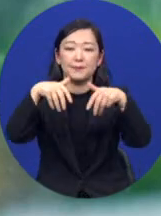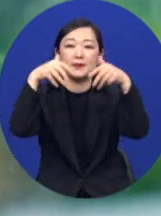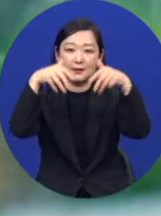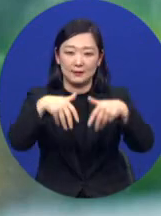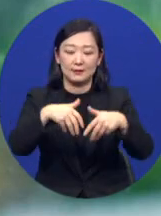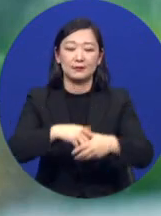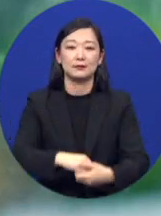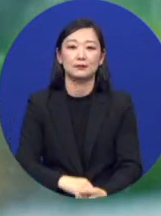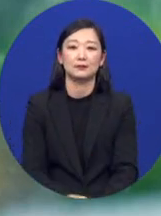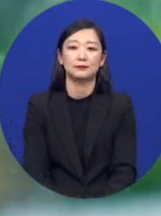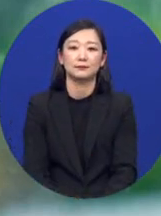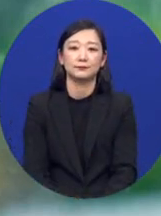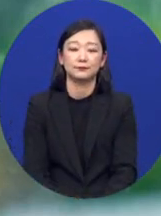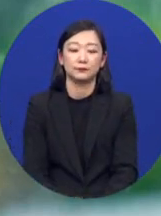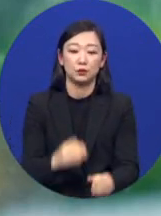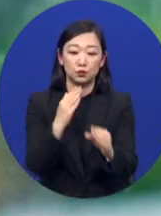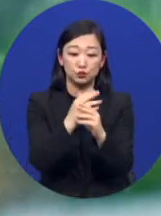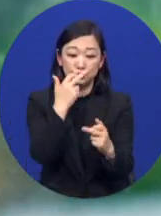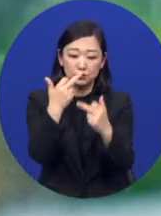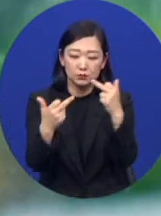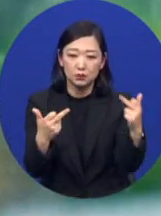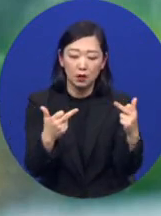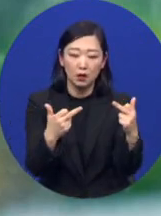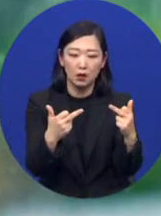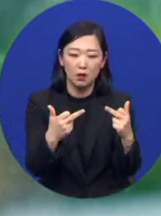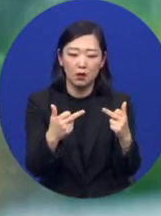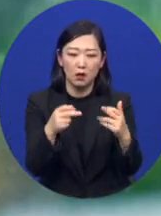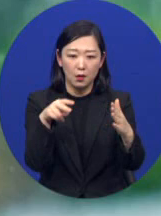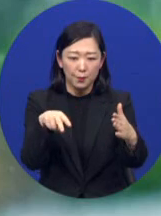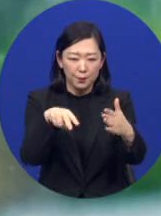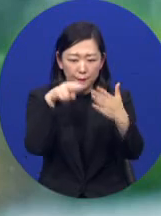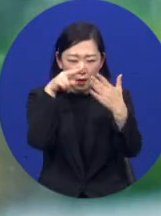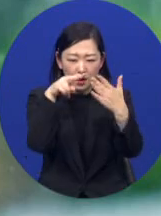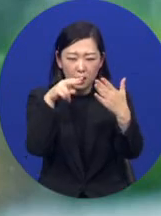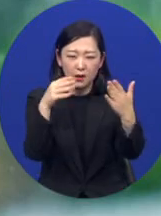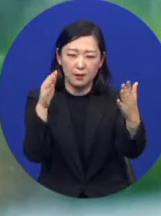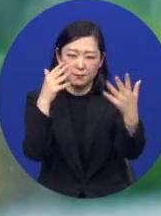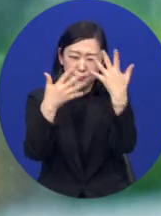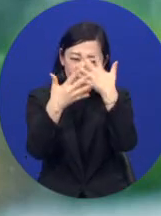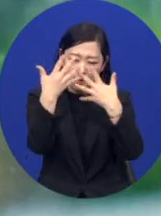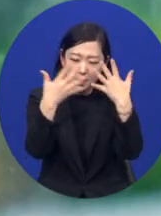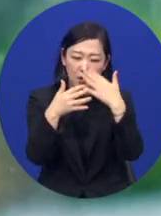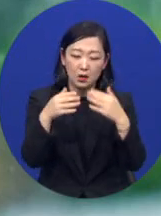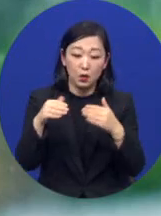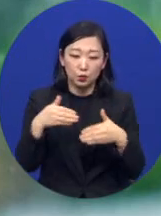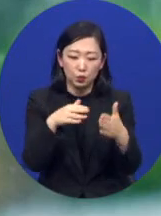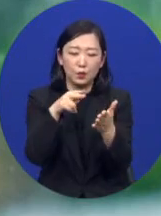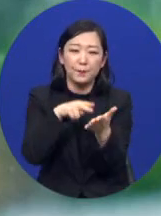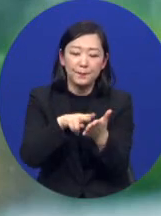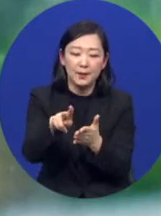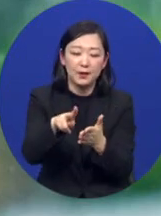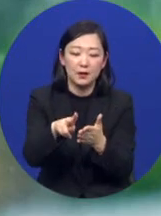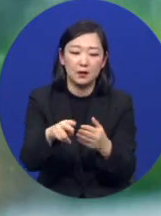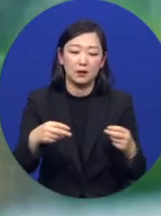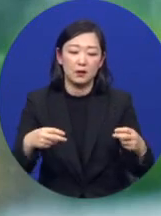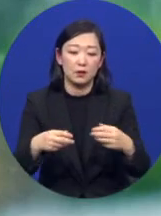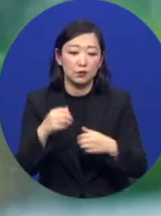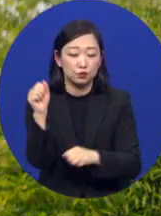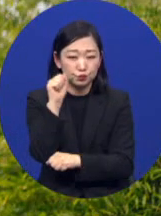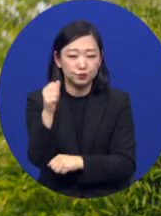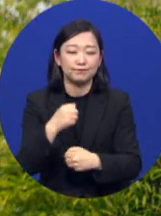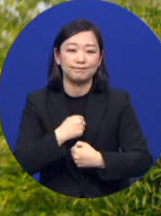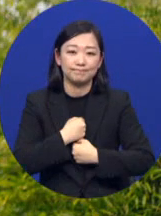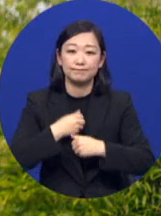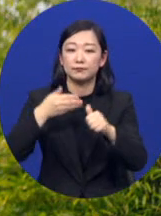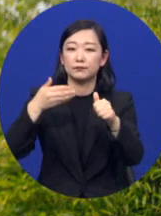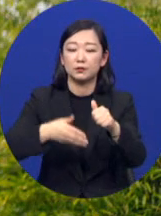비가 더 내리겠습니다 중산간 지역은 가시거리가 짧은 곳이 있고 도로도 미끄러우니까요 교통안전에 유의하시기 바랍니다